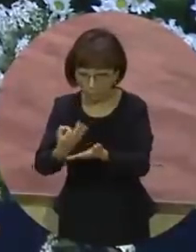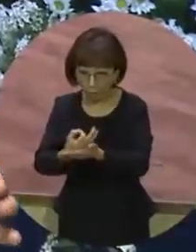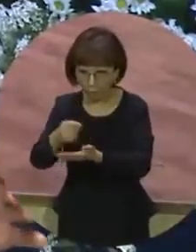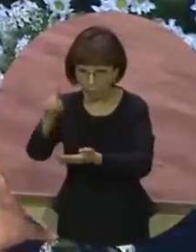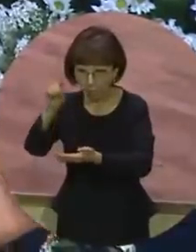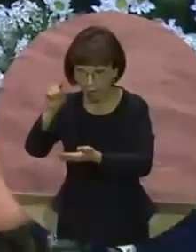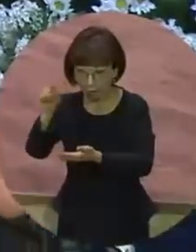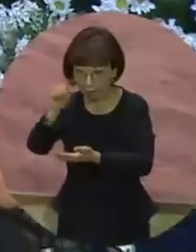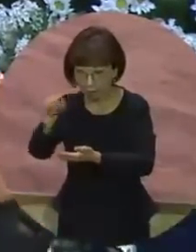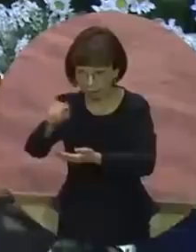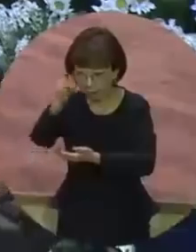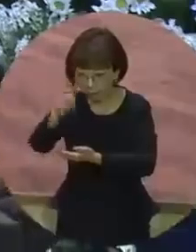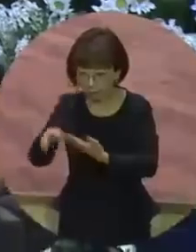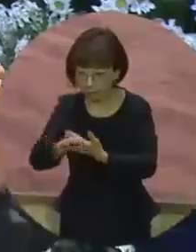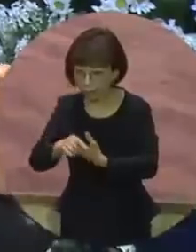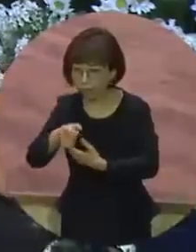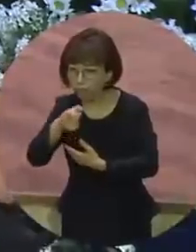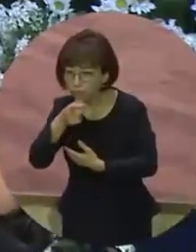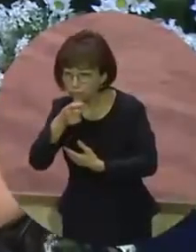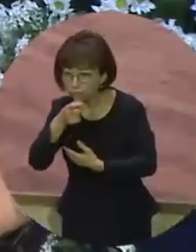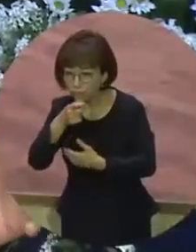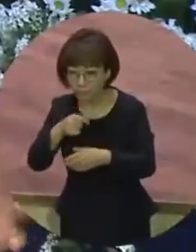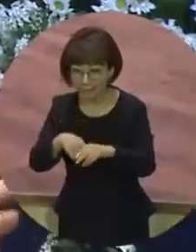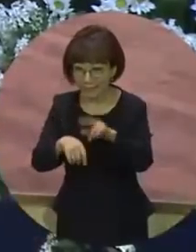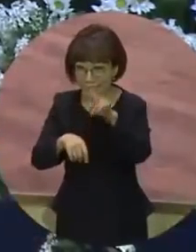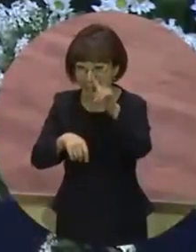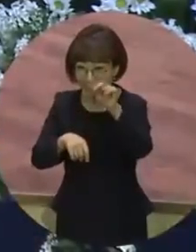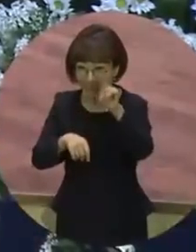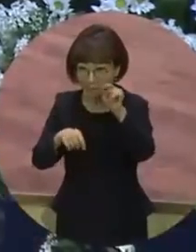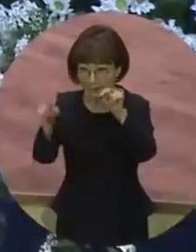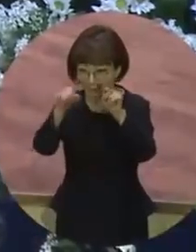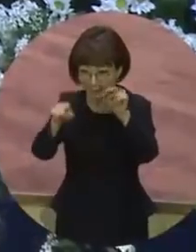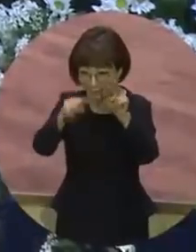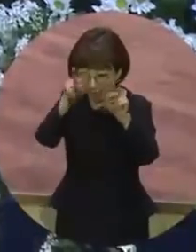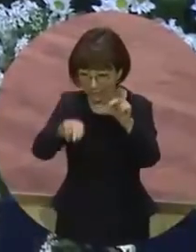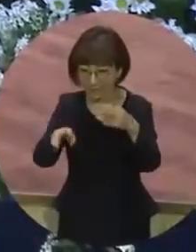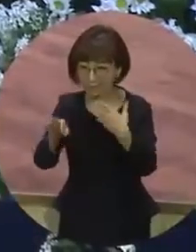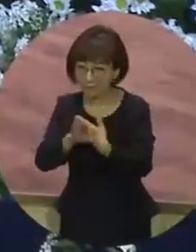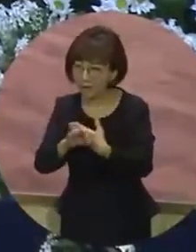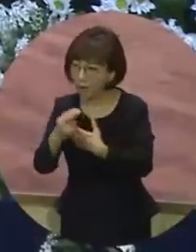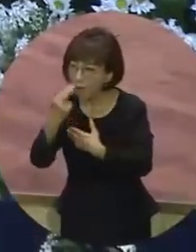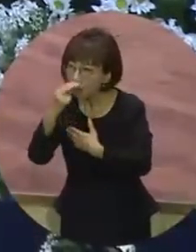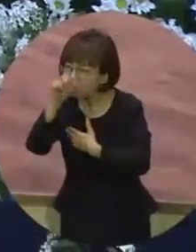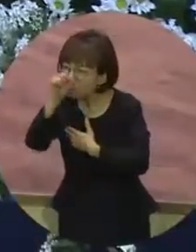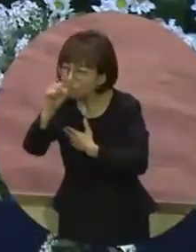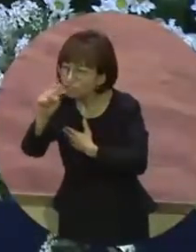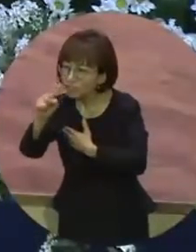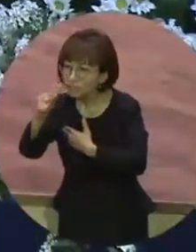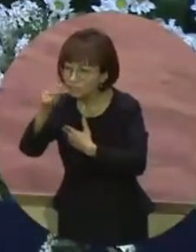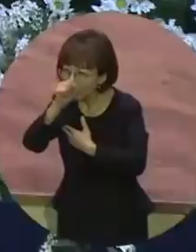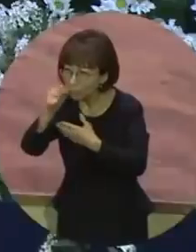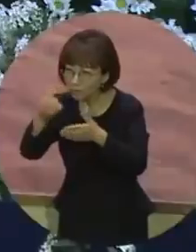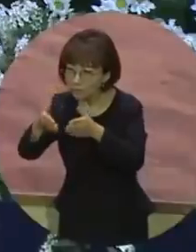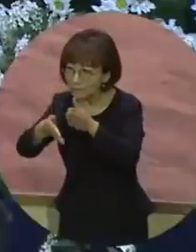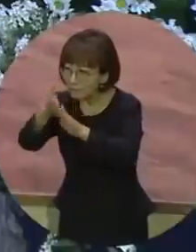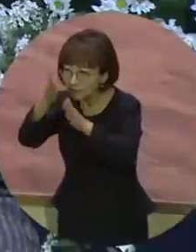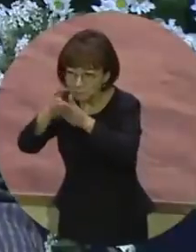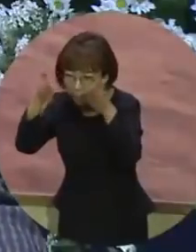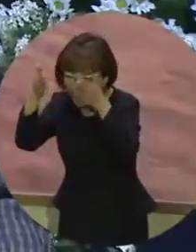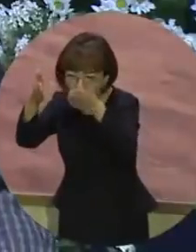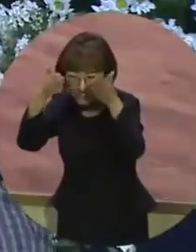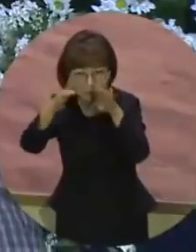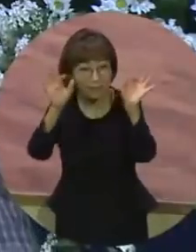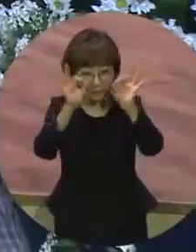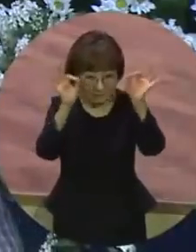주거 환경고입니다, 이제는. 도시에서 조금 더 공기 좋은 쪽으로 방향을 바꾸죠. 이 2만 달러.